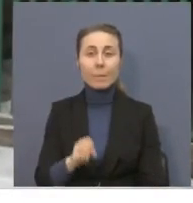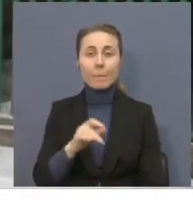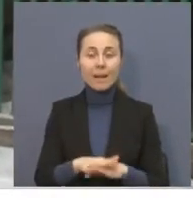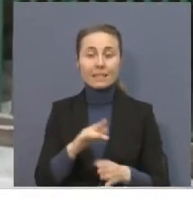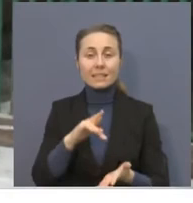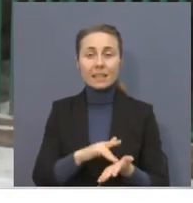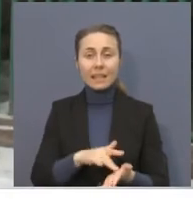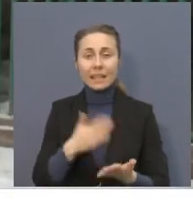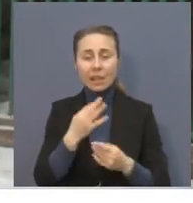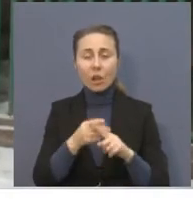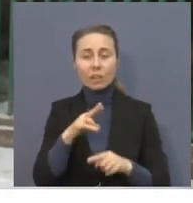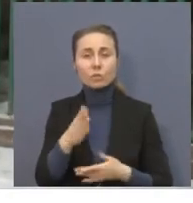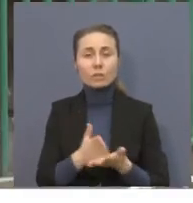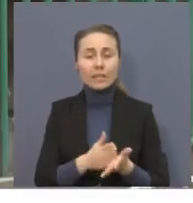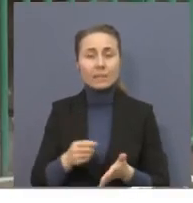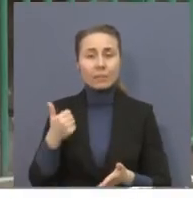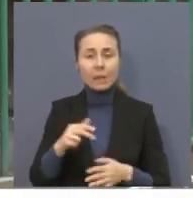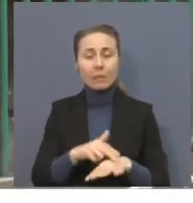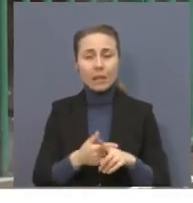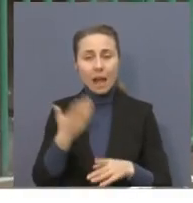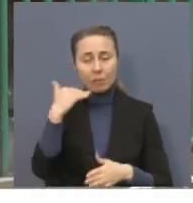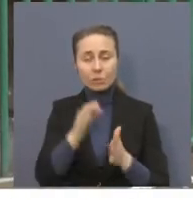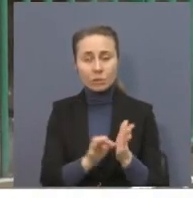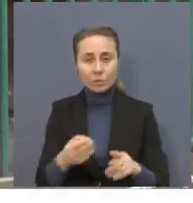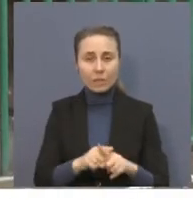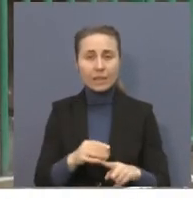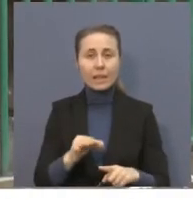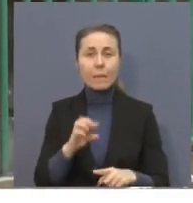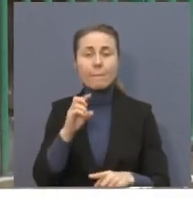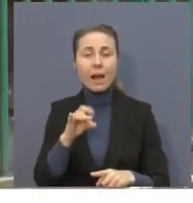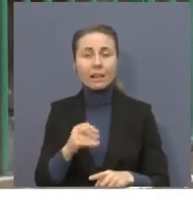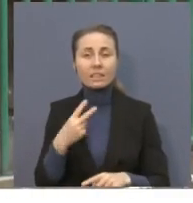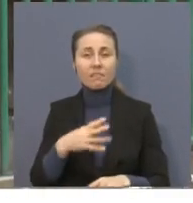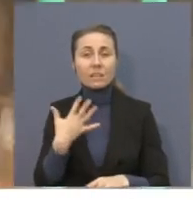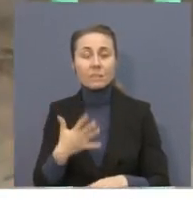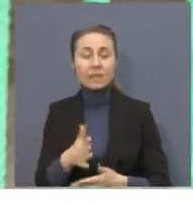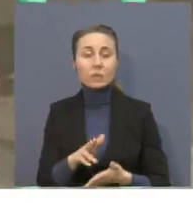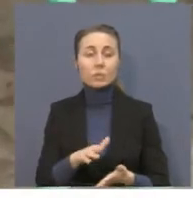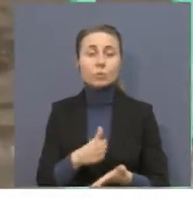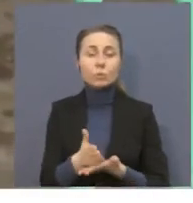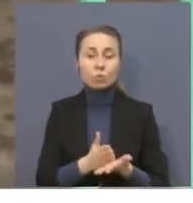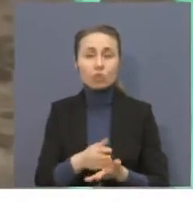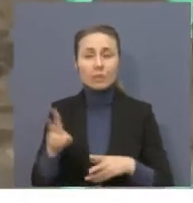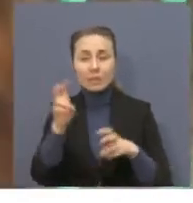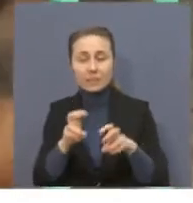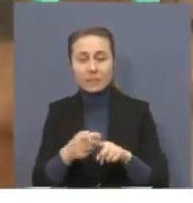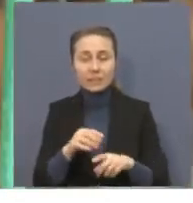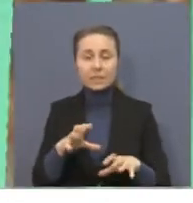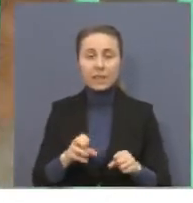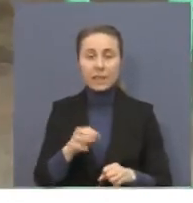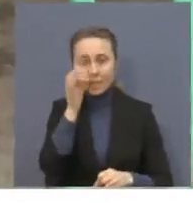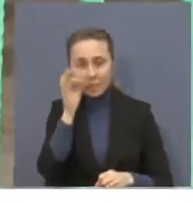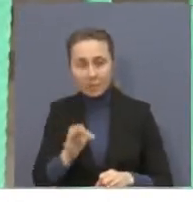Центра кинологической службы Департамента полиции Акмолинской области состоят на балансе 25 служебно-розыскных собак. Из них